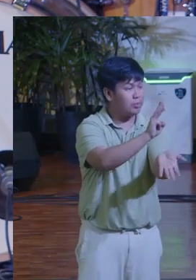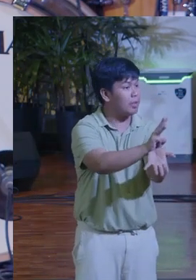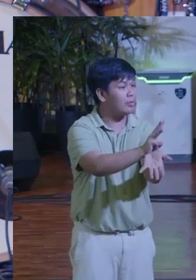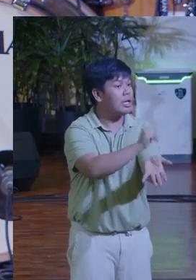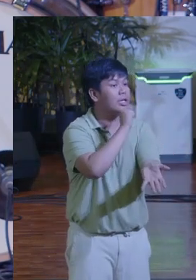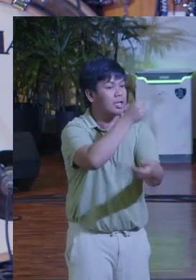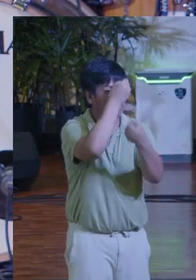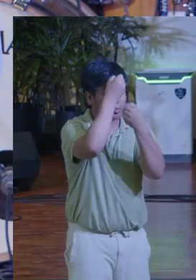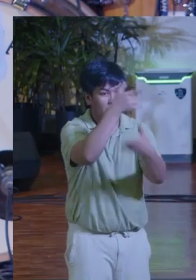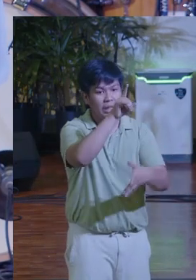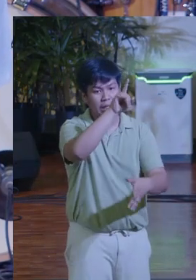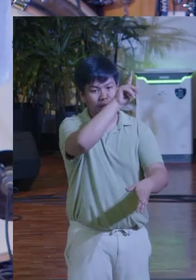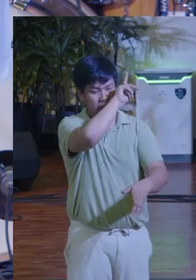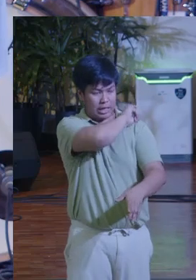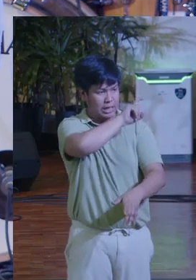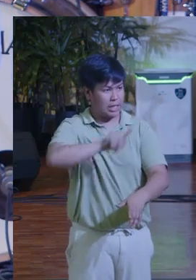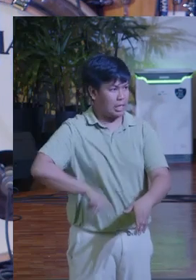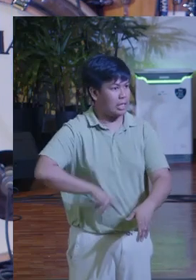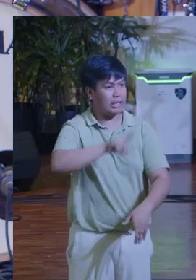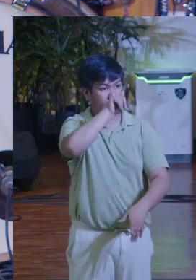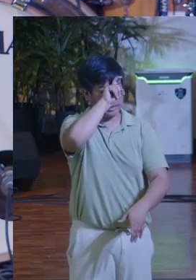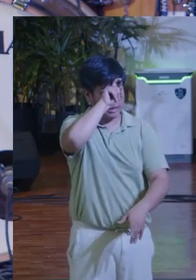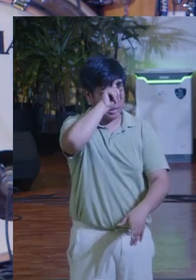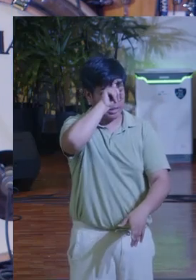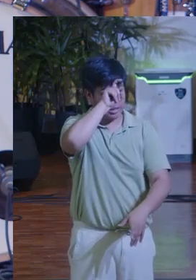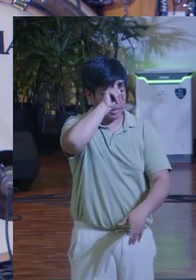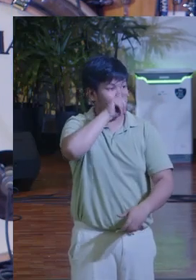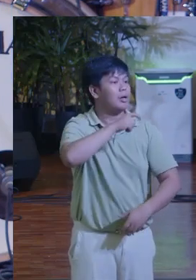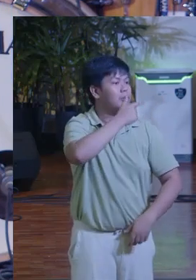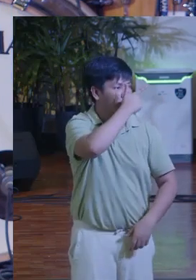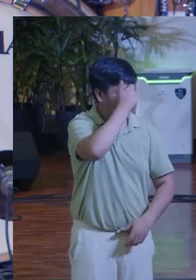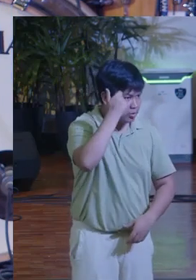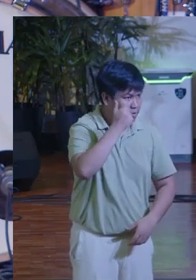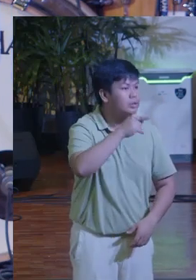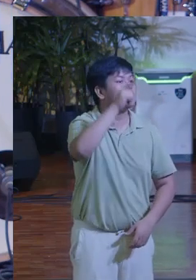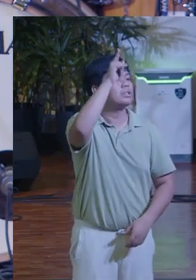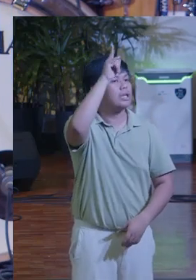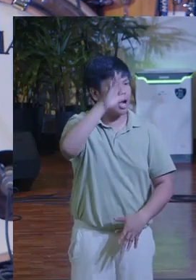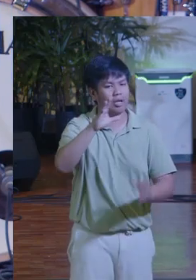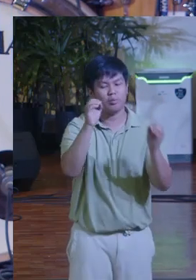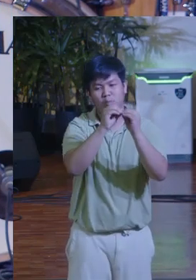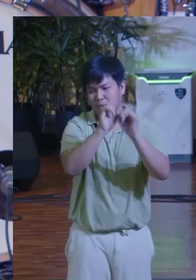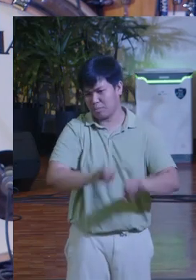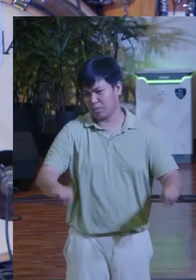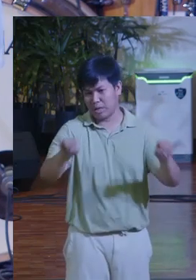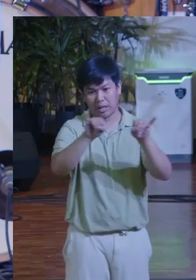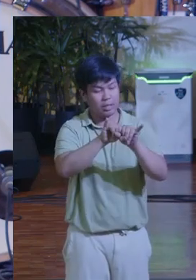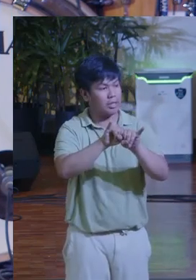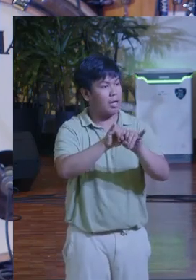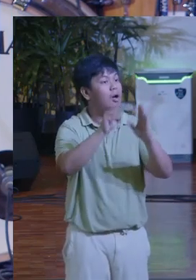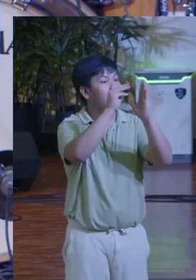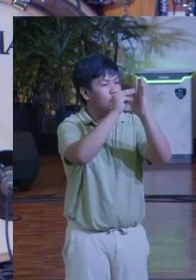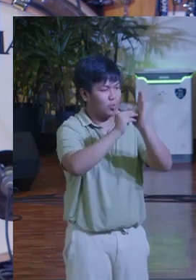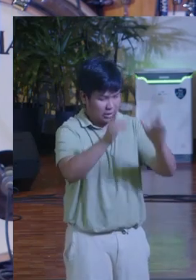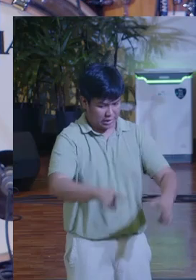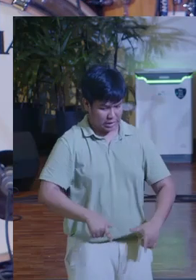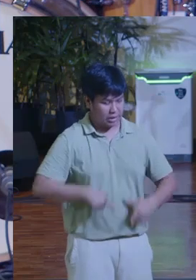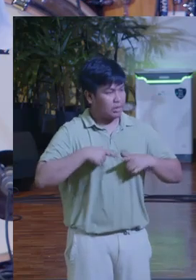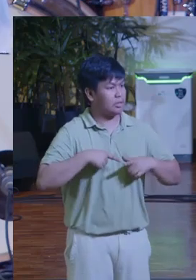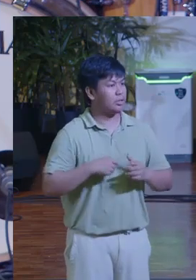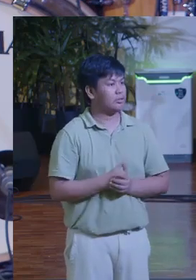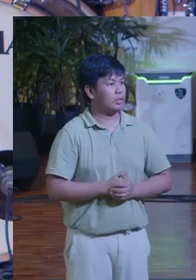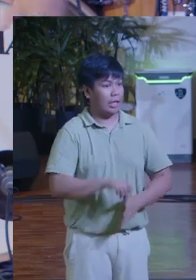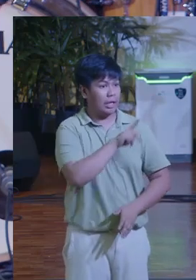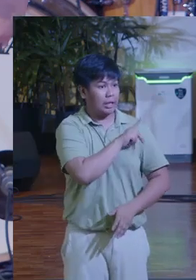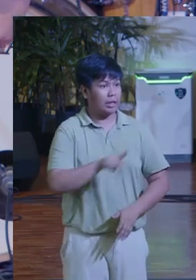midwives. At dahil doon, si Moses po ay nabuhay. So the king of Egypt called the midwives and said to them, why have